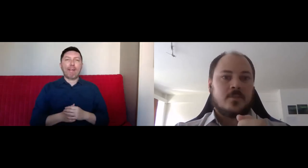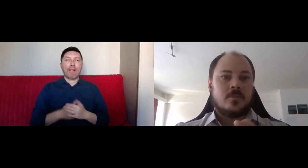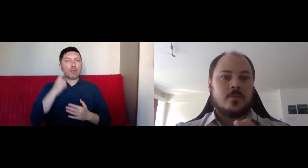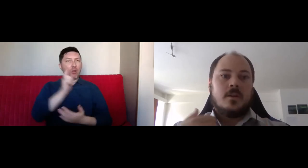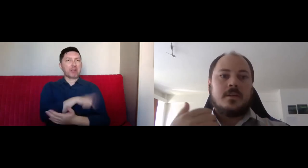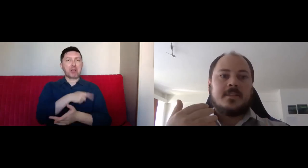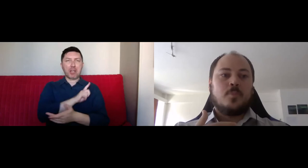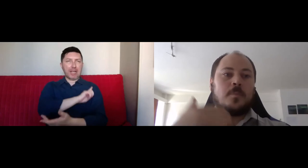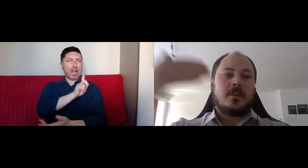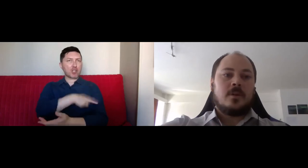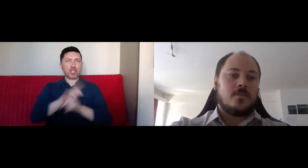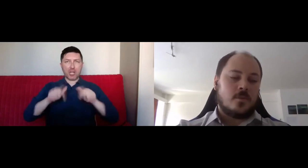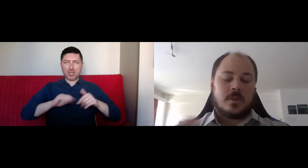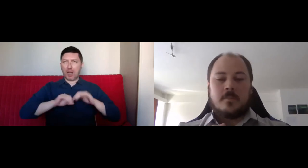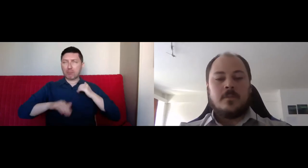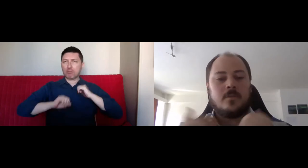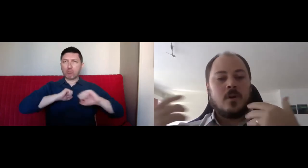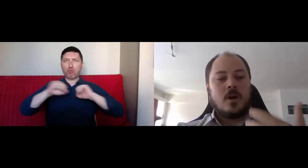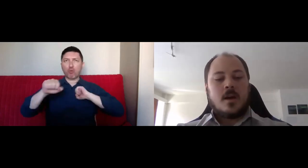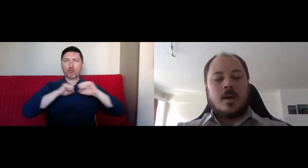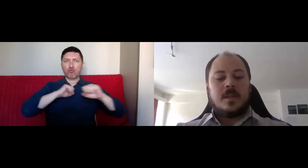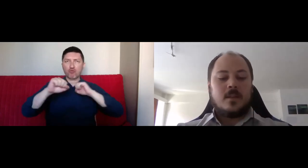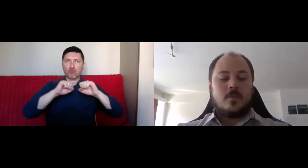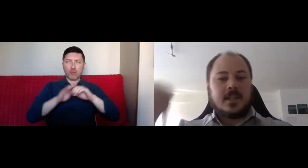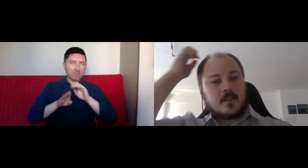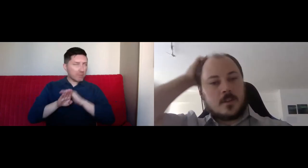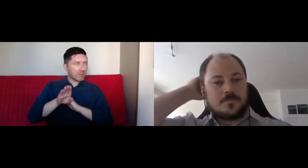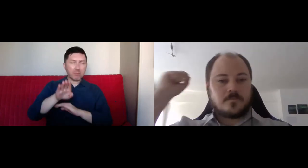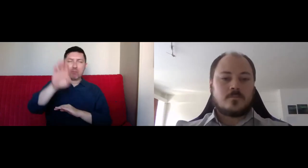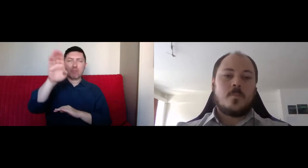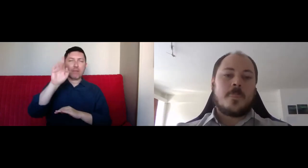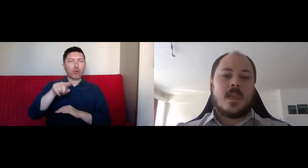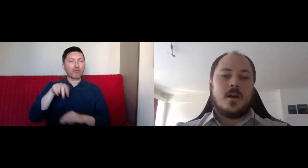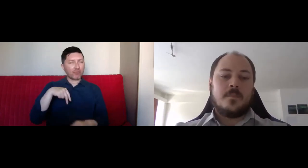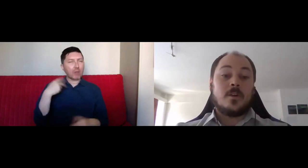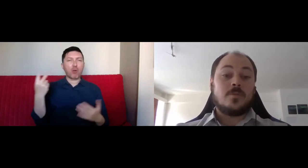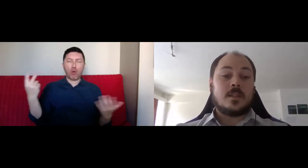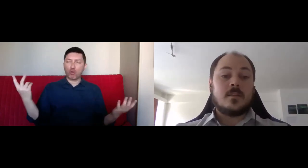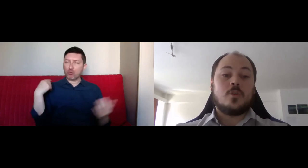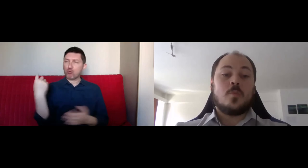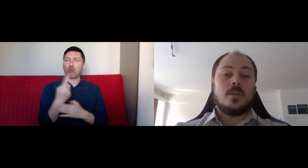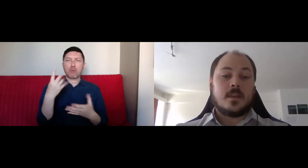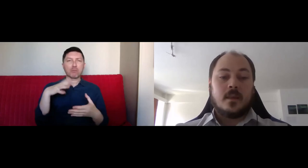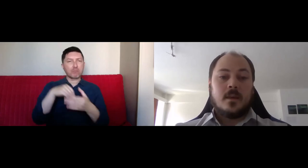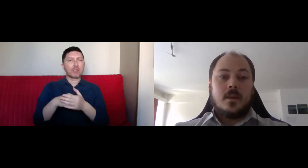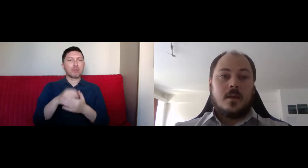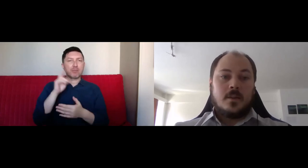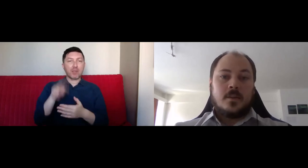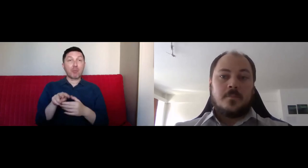seule organisation, ça ne peut pas durer sur le long terme. Il faut impliquer tous les acteurs. Et ensuite,